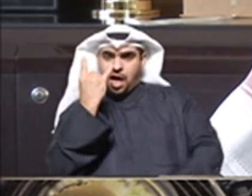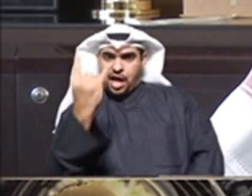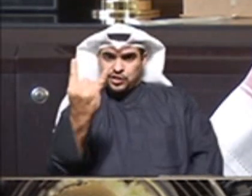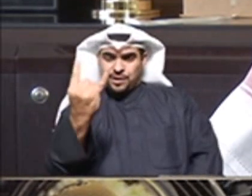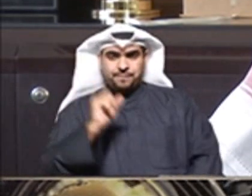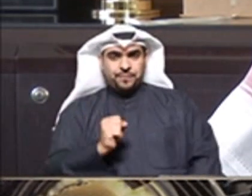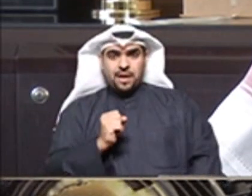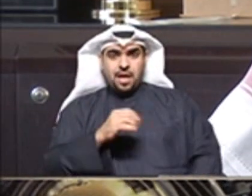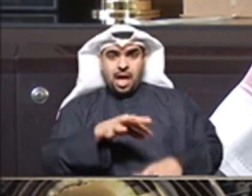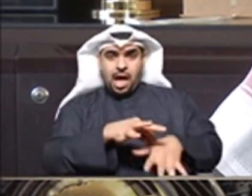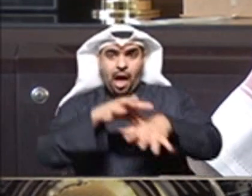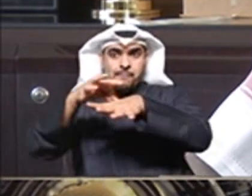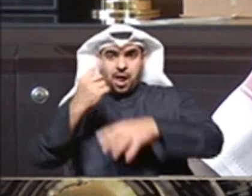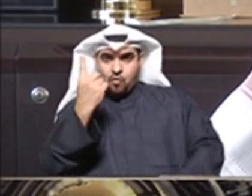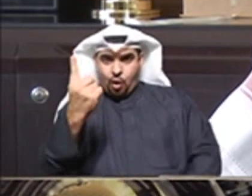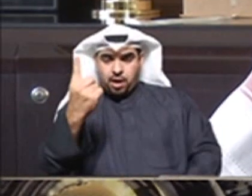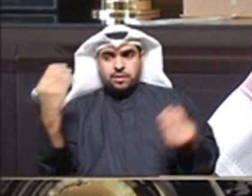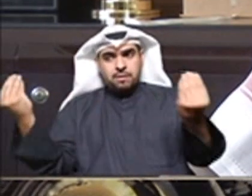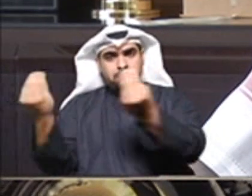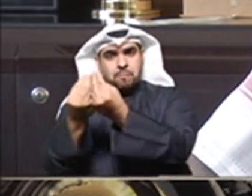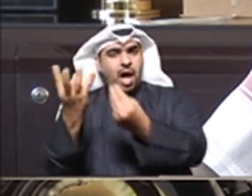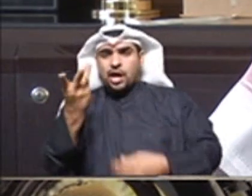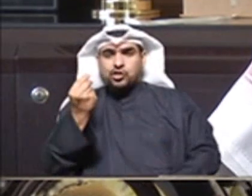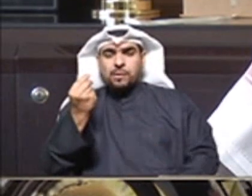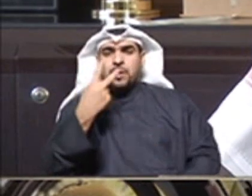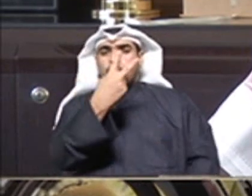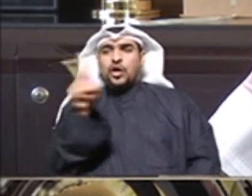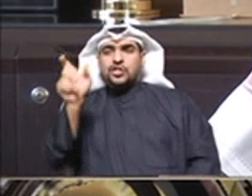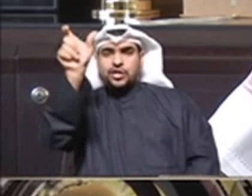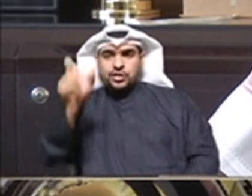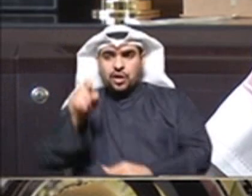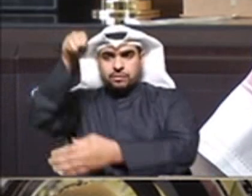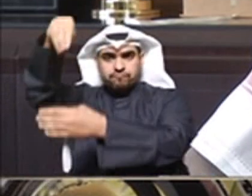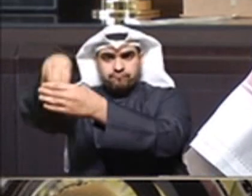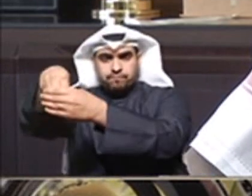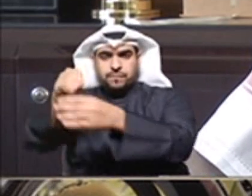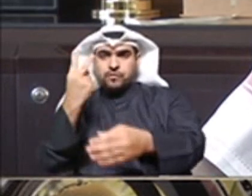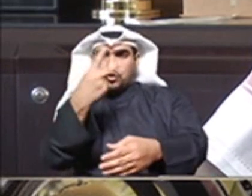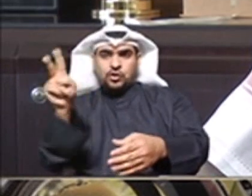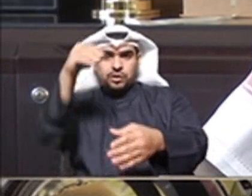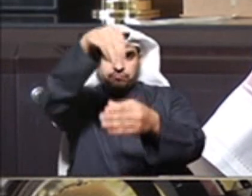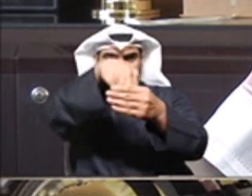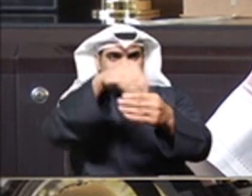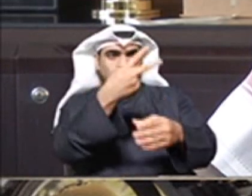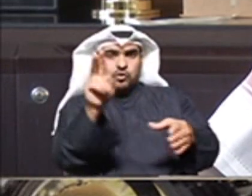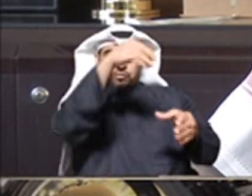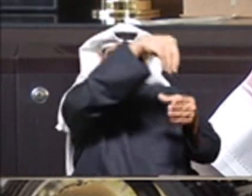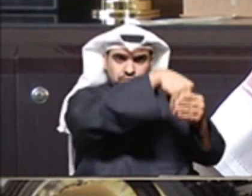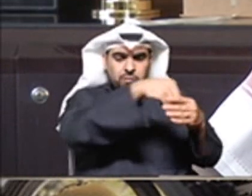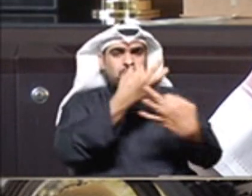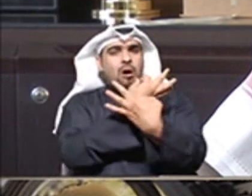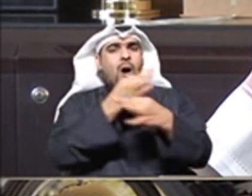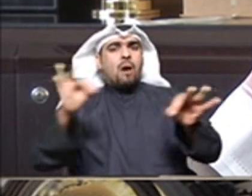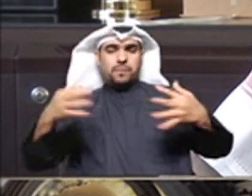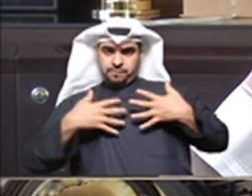حملة يكون عددها 200 حاج، المجموع سيكون 2000 حاج وهو 25% من عدد